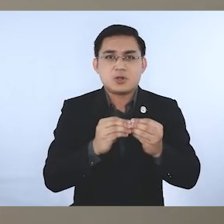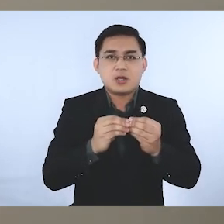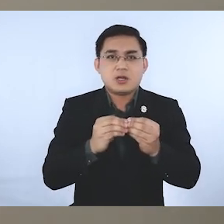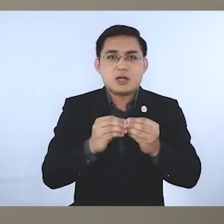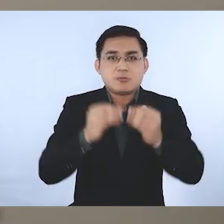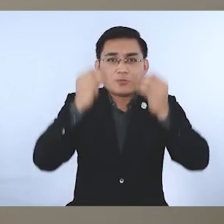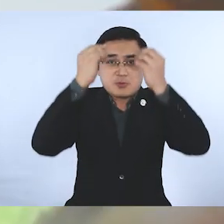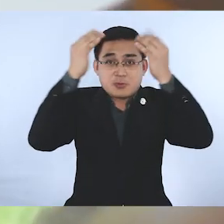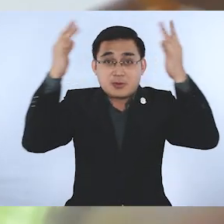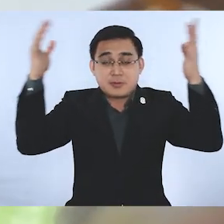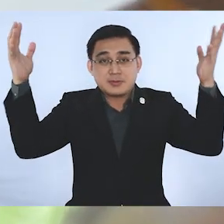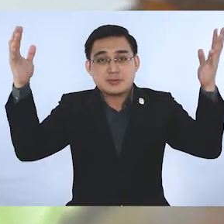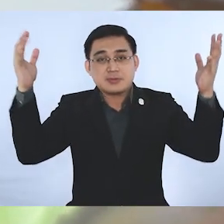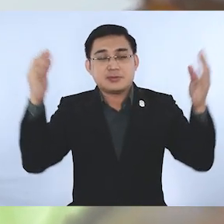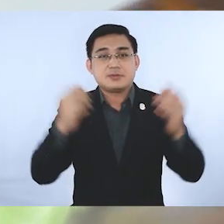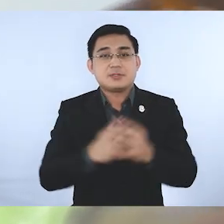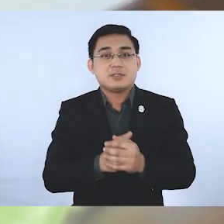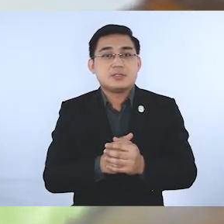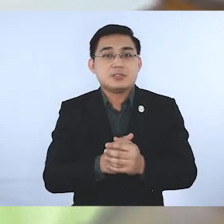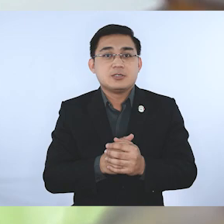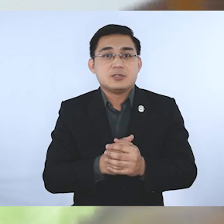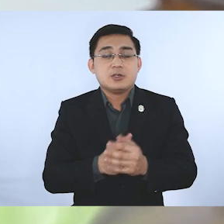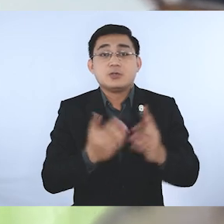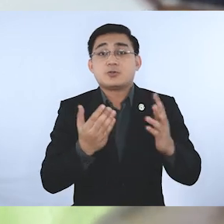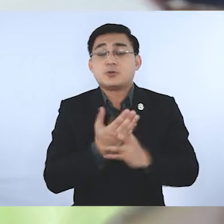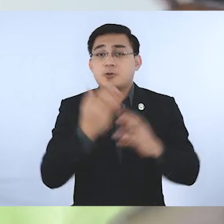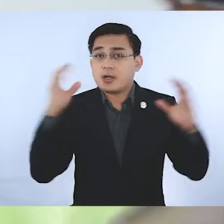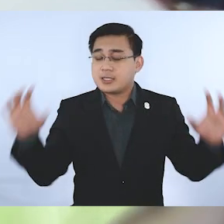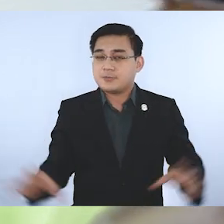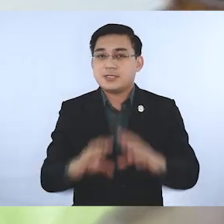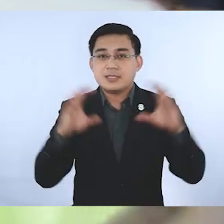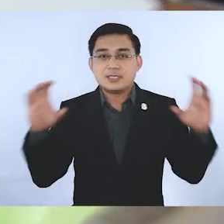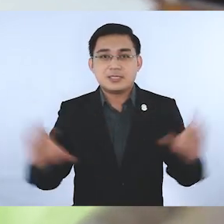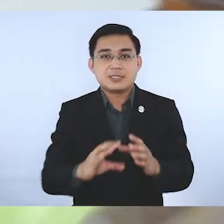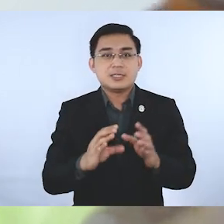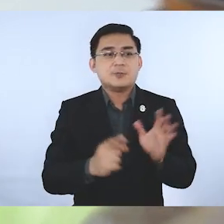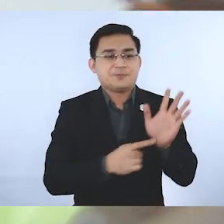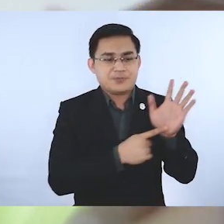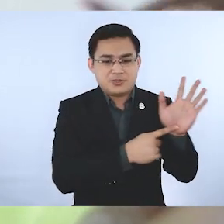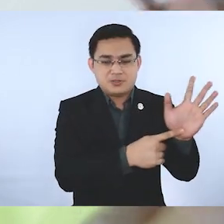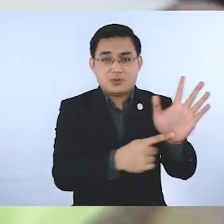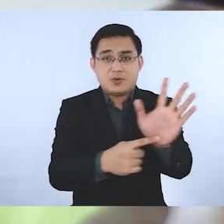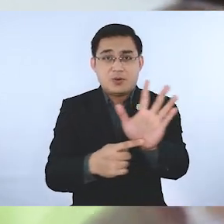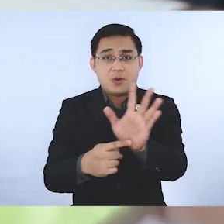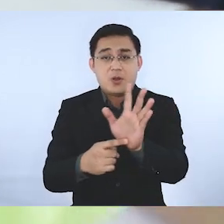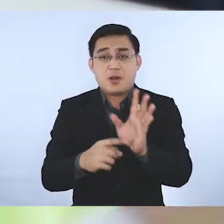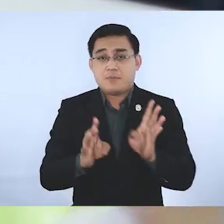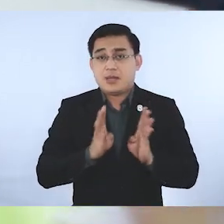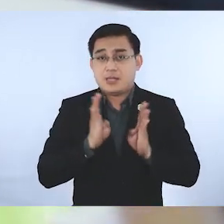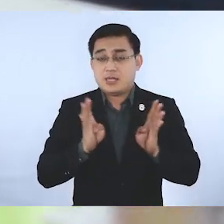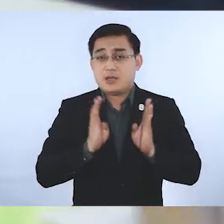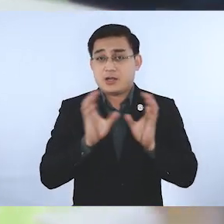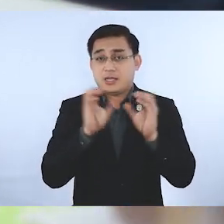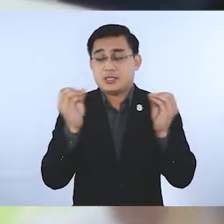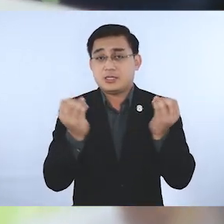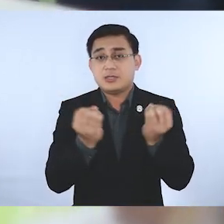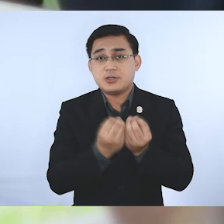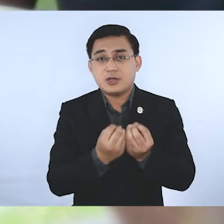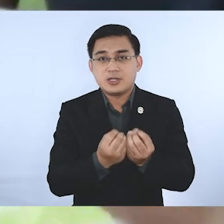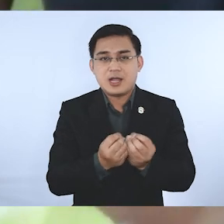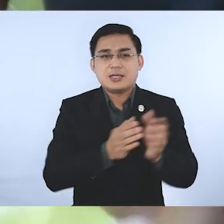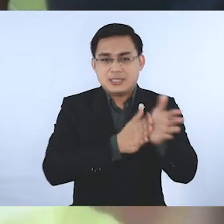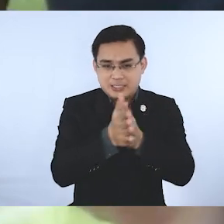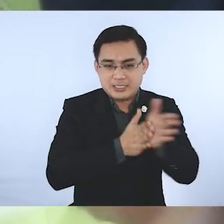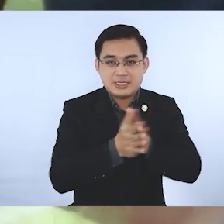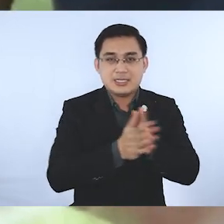kanilang kaalaman. Sa pamamagitan din ng aktibidad na ito ay naipakikita ng mga nasa kapisanan ang kanilang